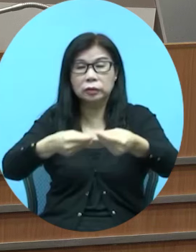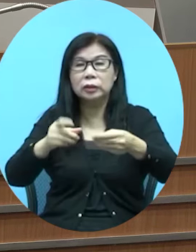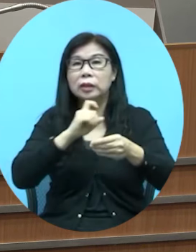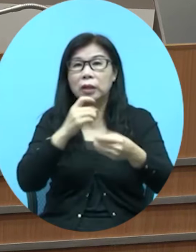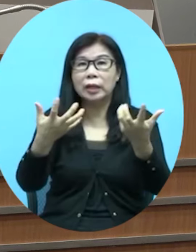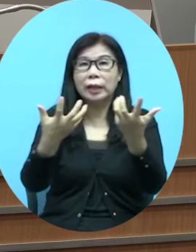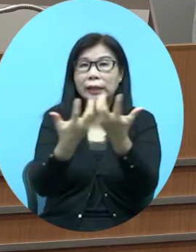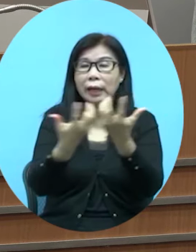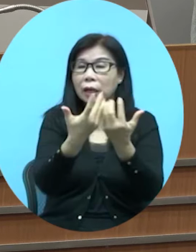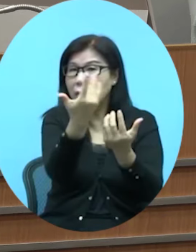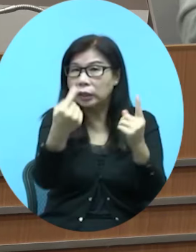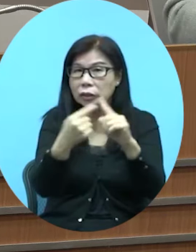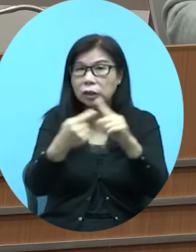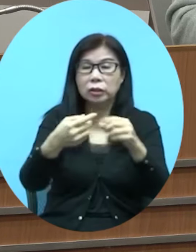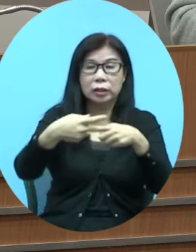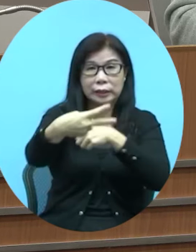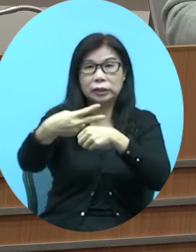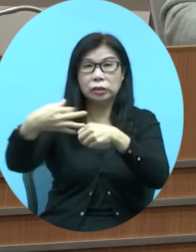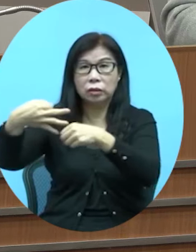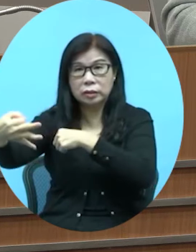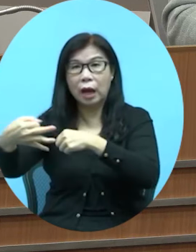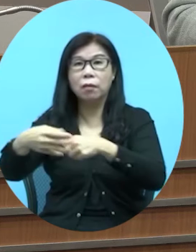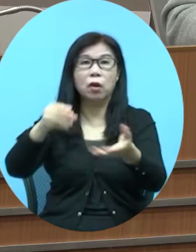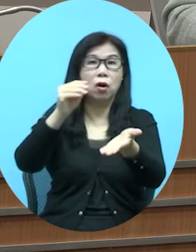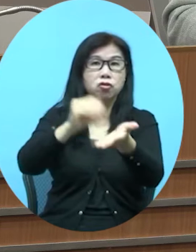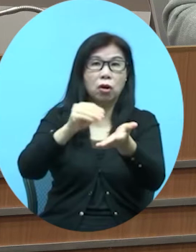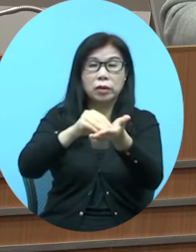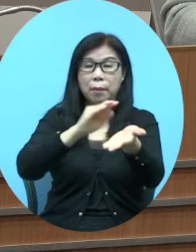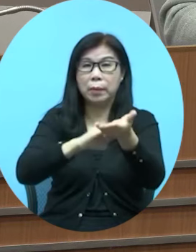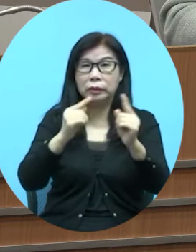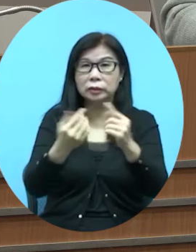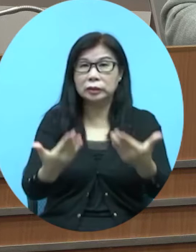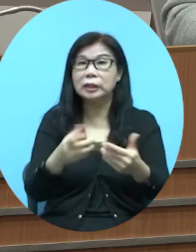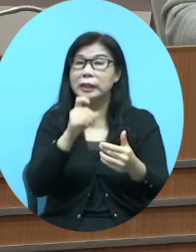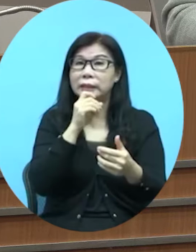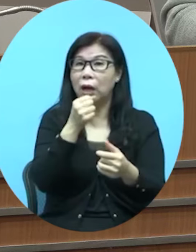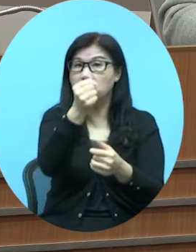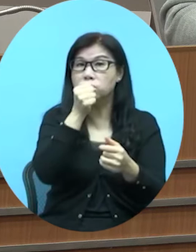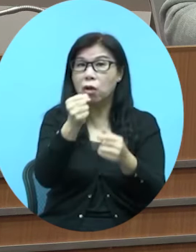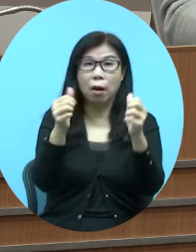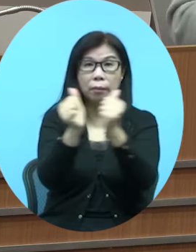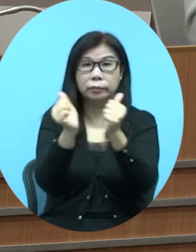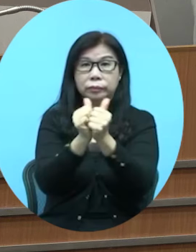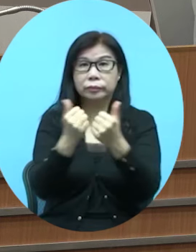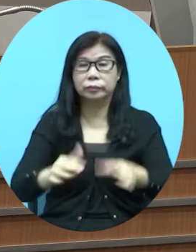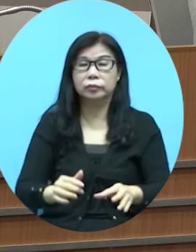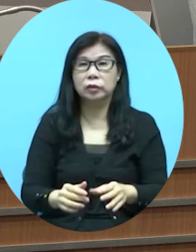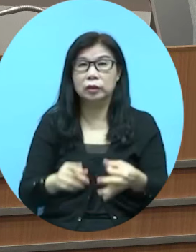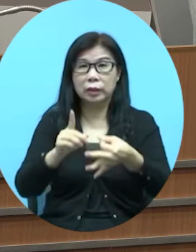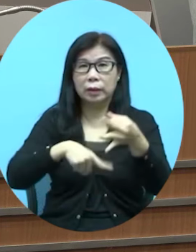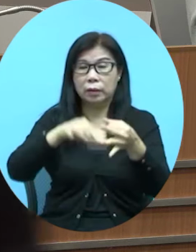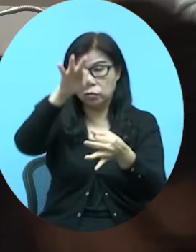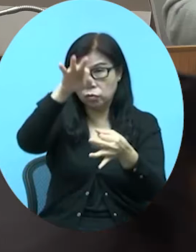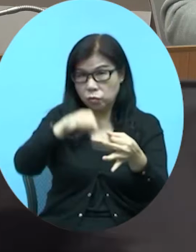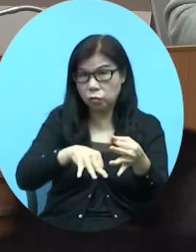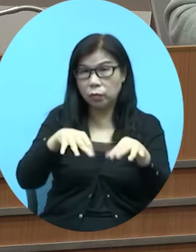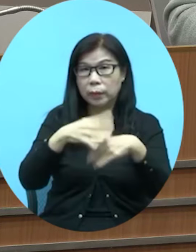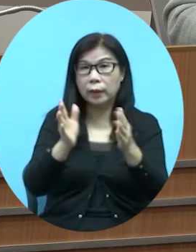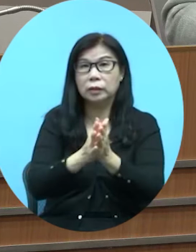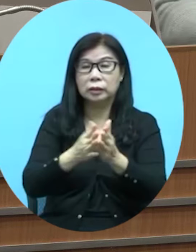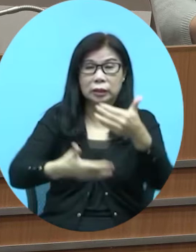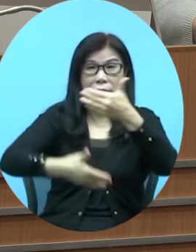多少人是二代至少有多少人是三代另外就是有行家刚才也问到的就是看回那个建筑就是丹